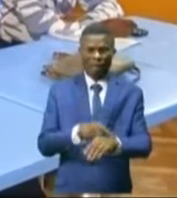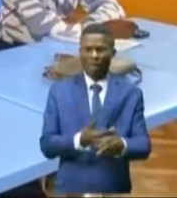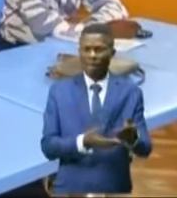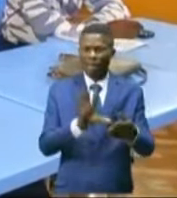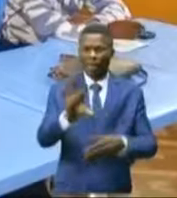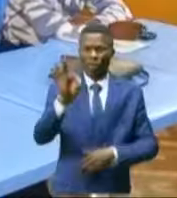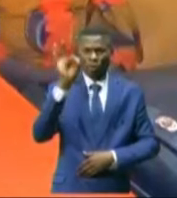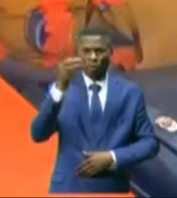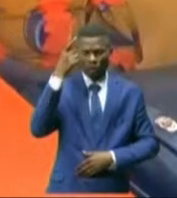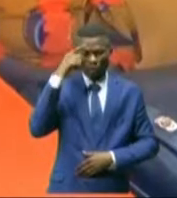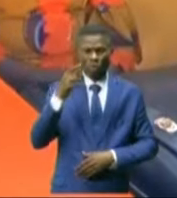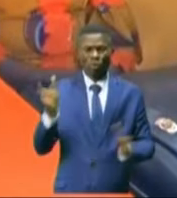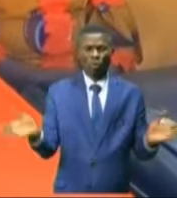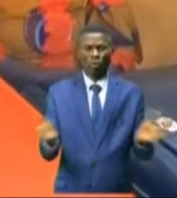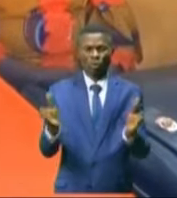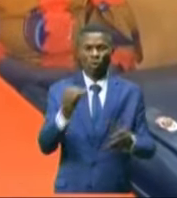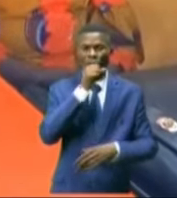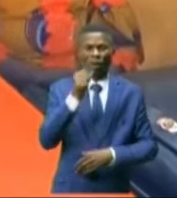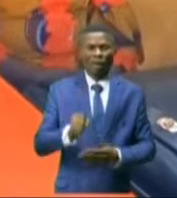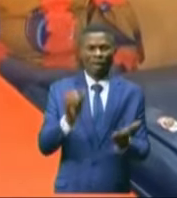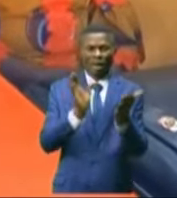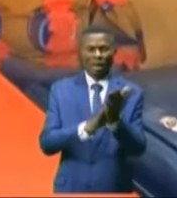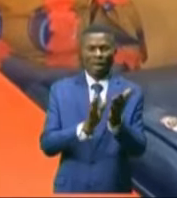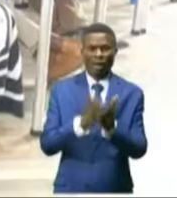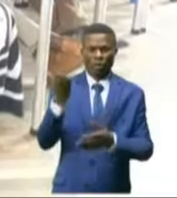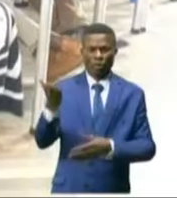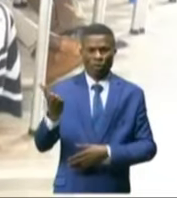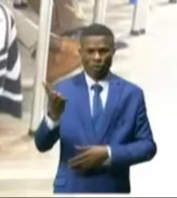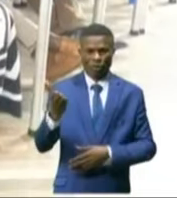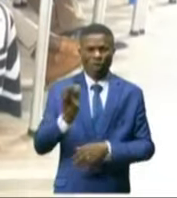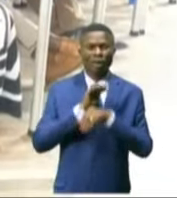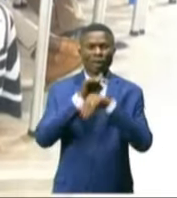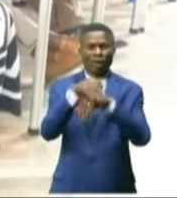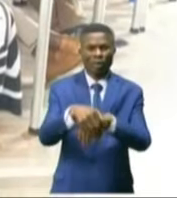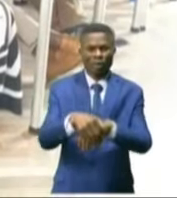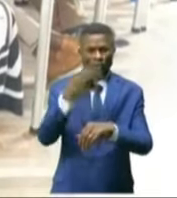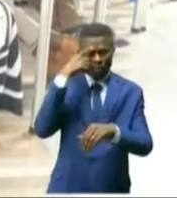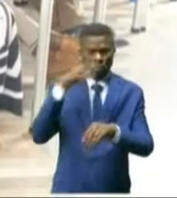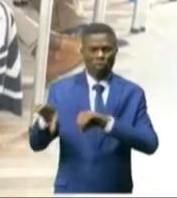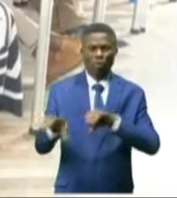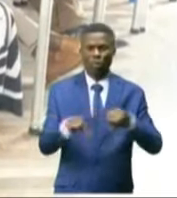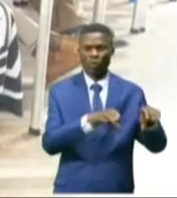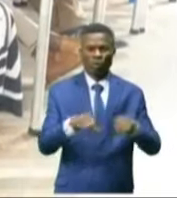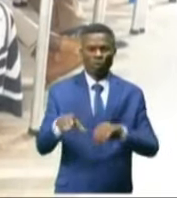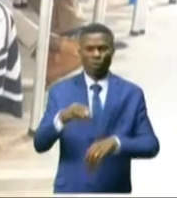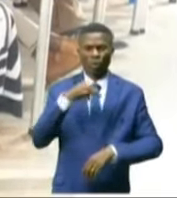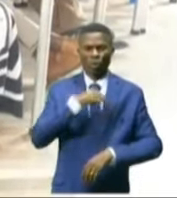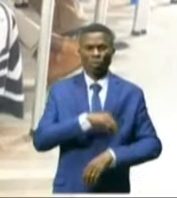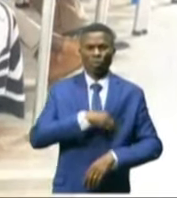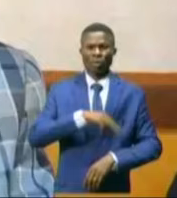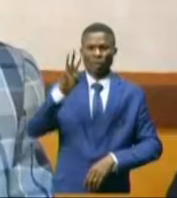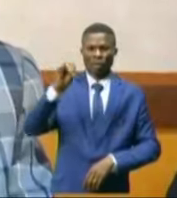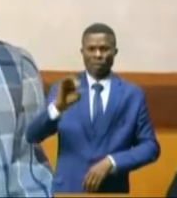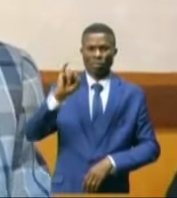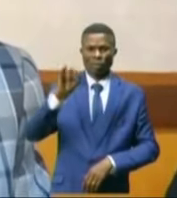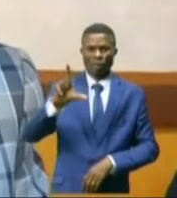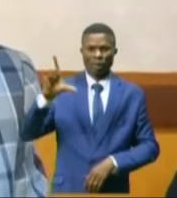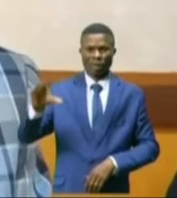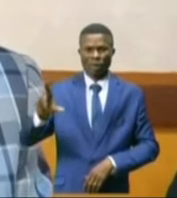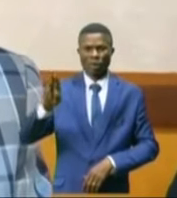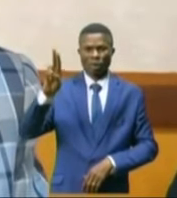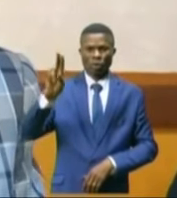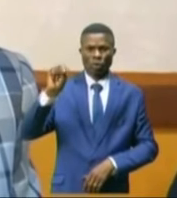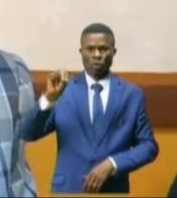indiqués pour exhorter les anciens du collège de s'impliquer pour les activités de la mission Milundu-Vanga. Il